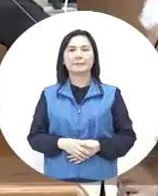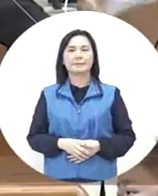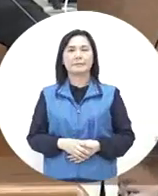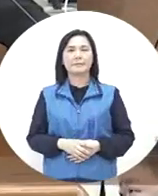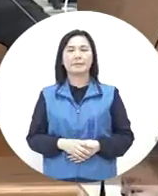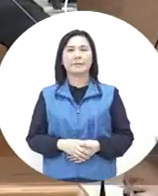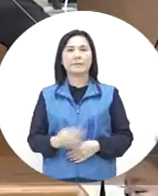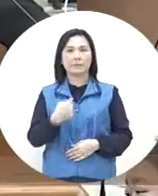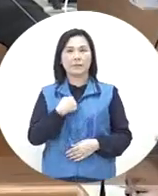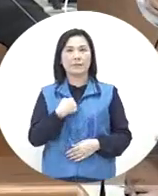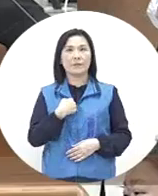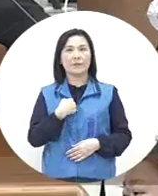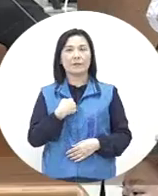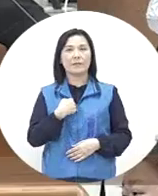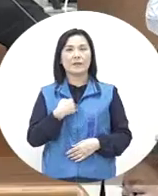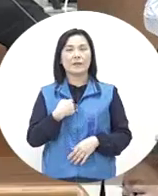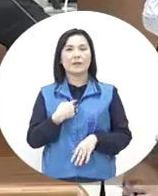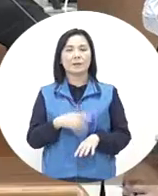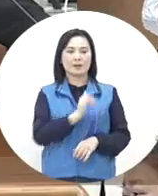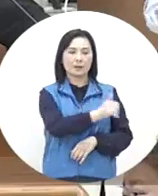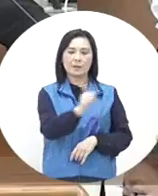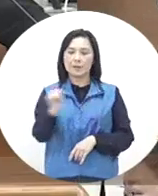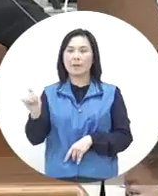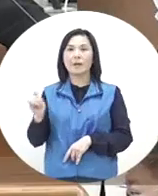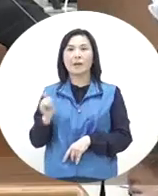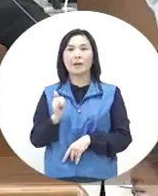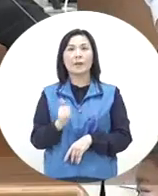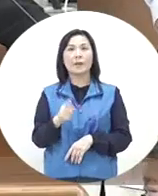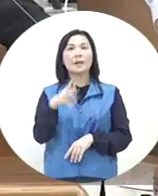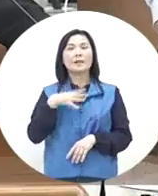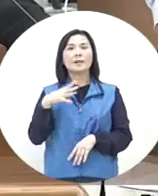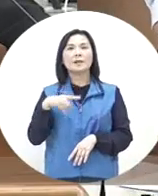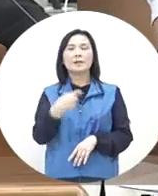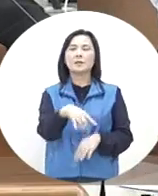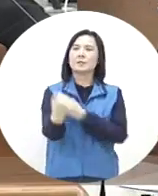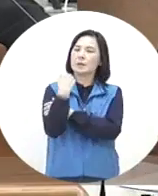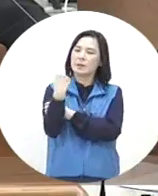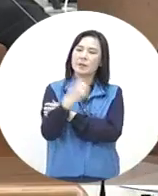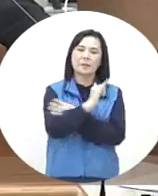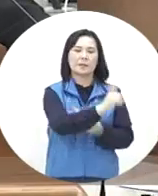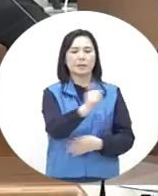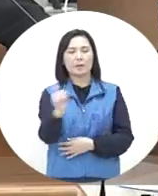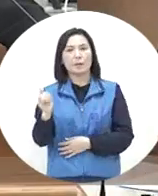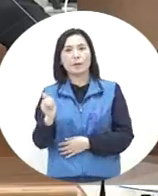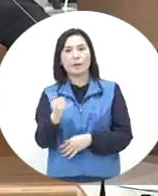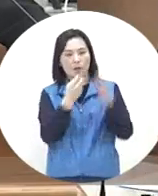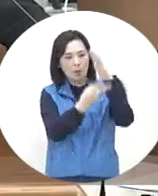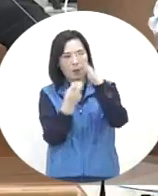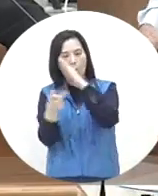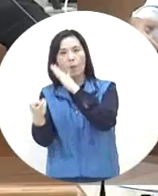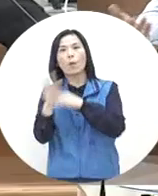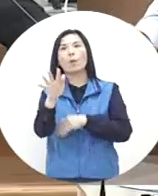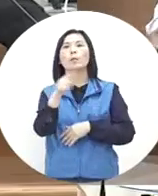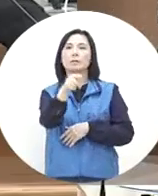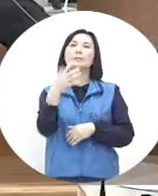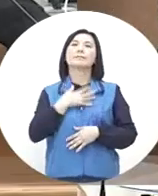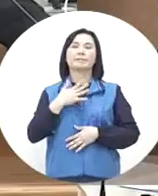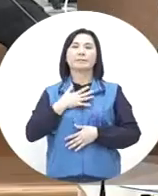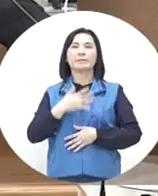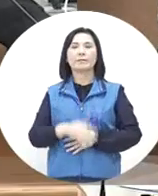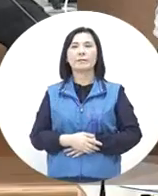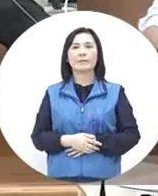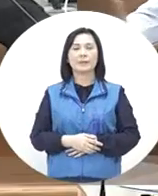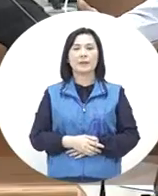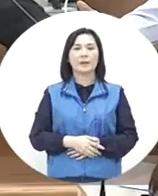本席一直在地方这样跑，你马知啊，咱马哦盖过来弄得很安的照啦，你马弄清楚。其实大家对你